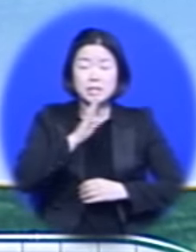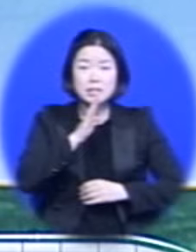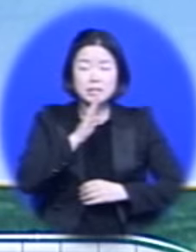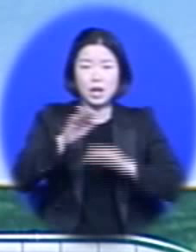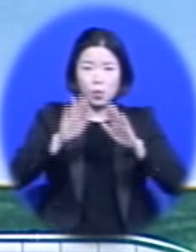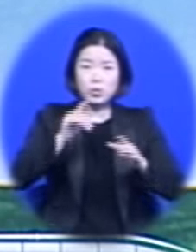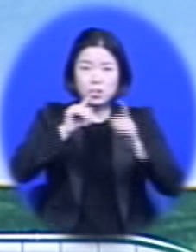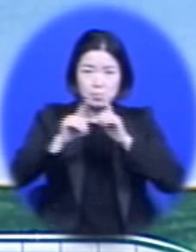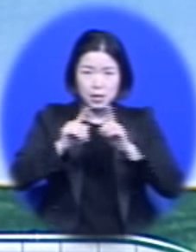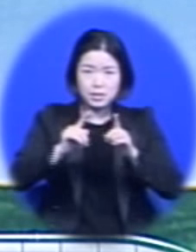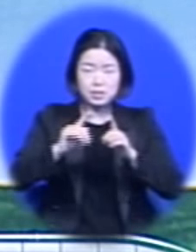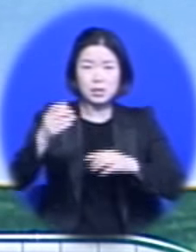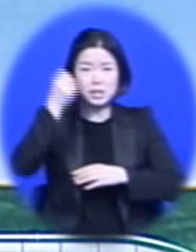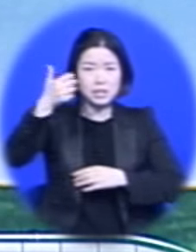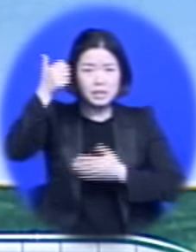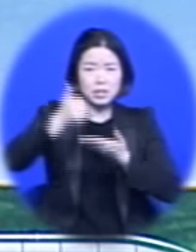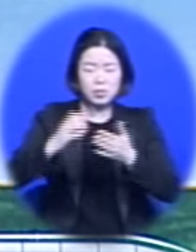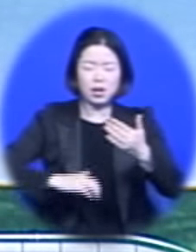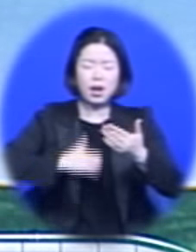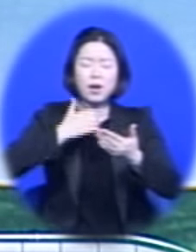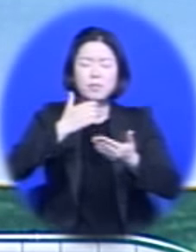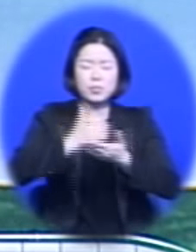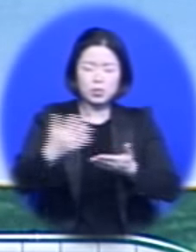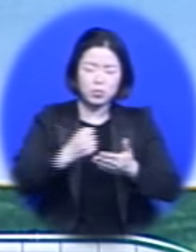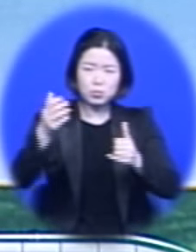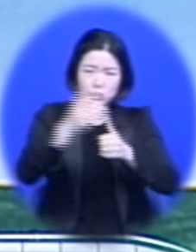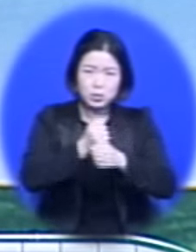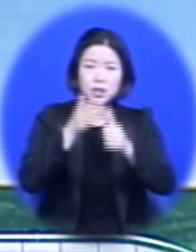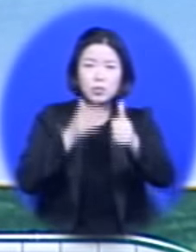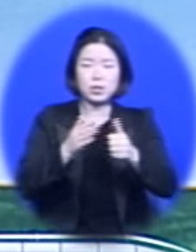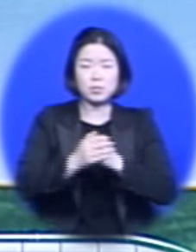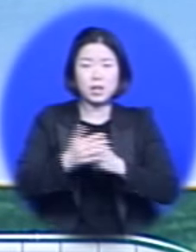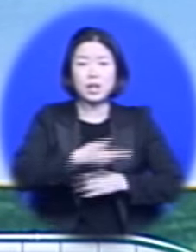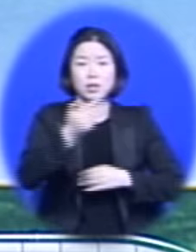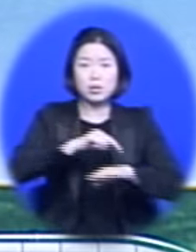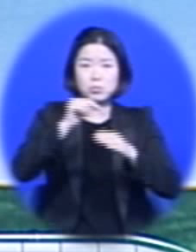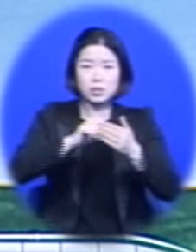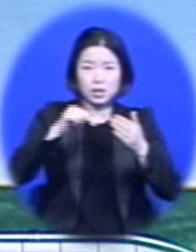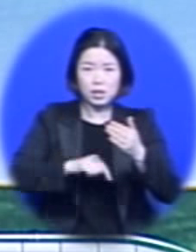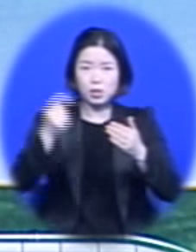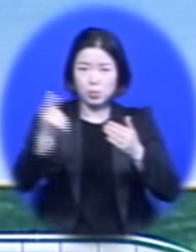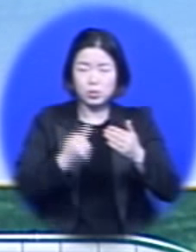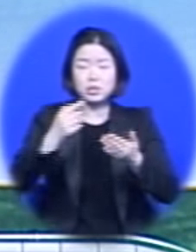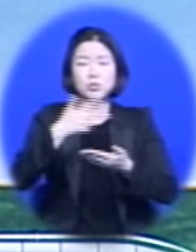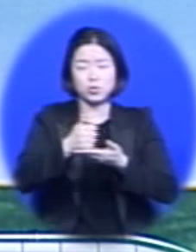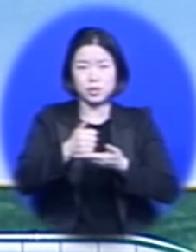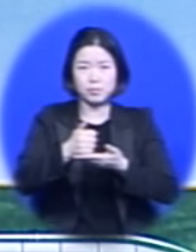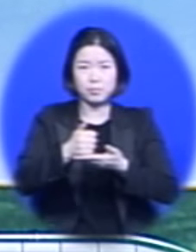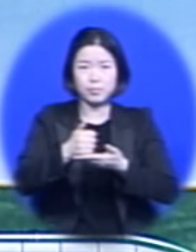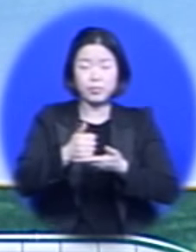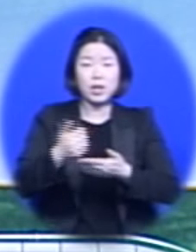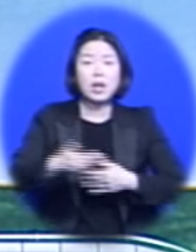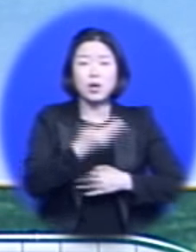오늘 말씀을 성령의 감동으로 붙잡으시기를 바랍니다. 여러분 안에 오신 주님이십니다. 여러분이